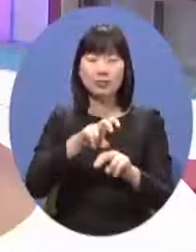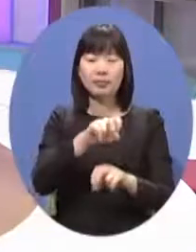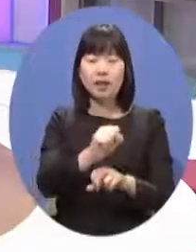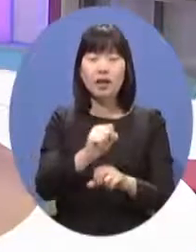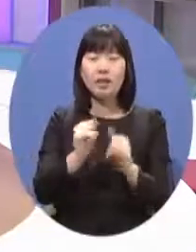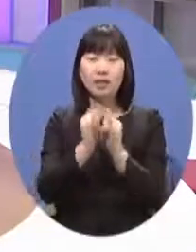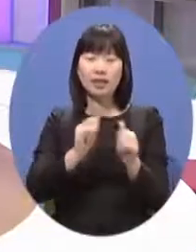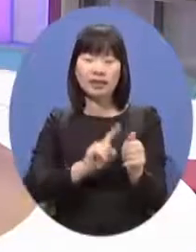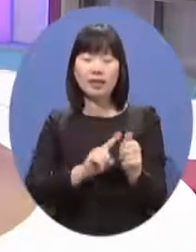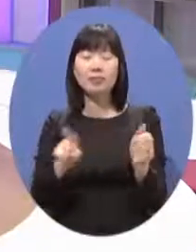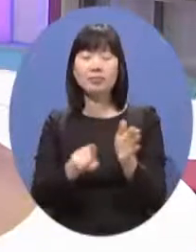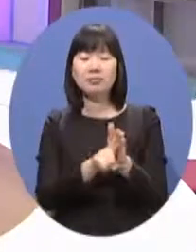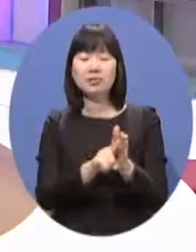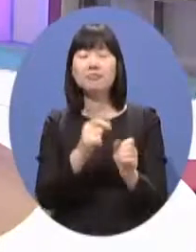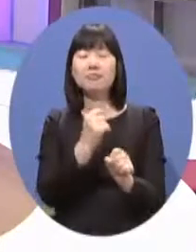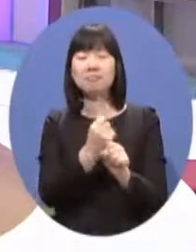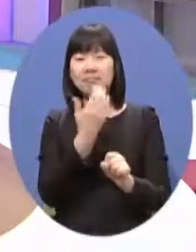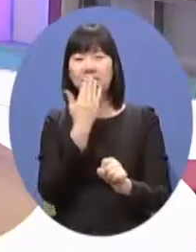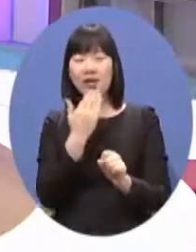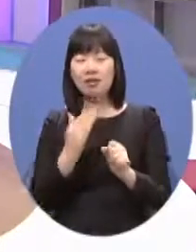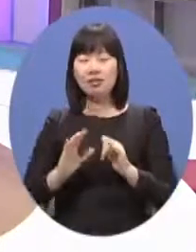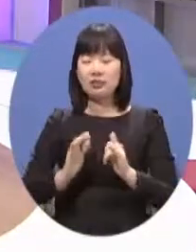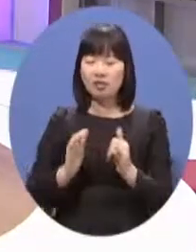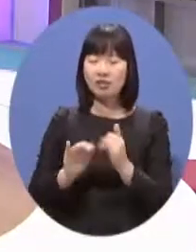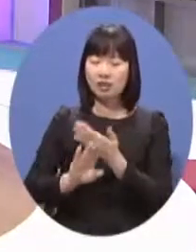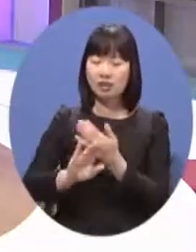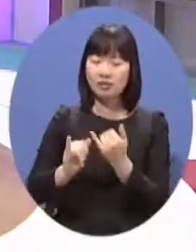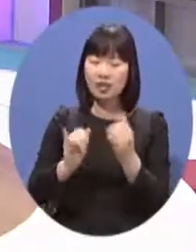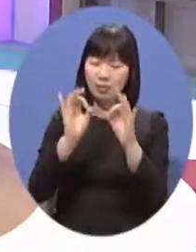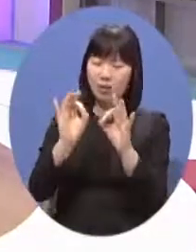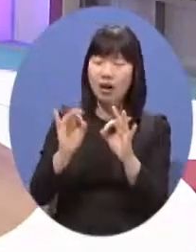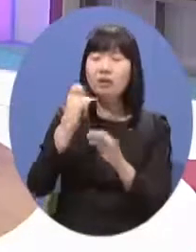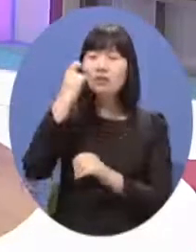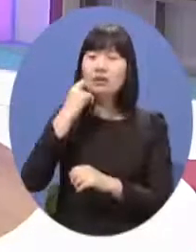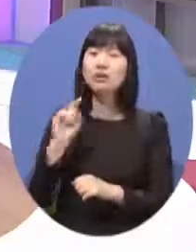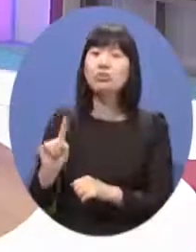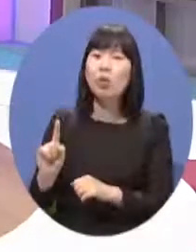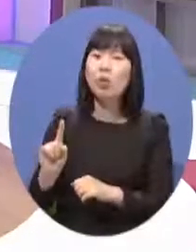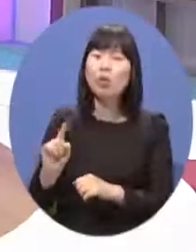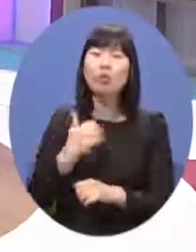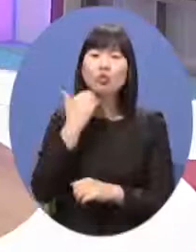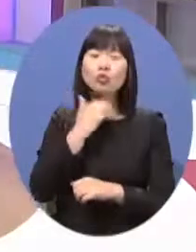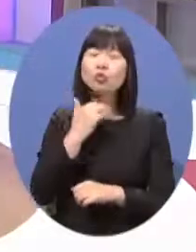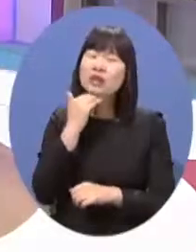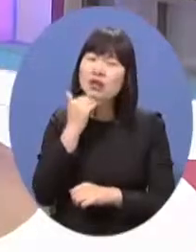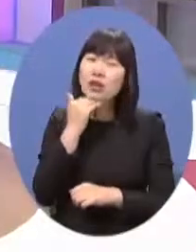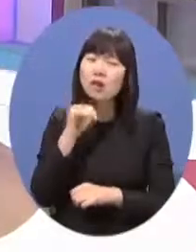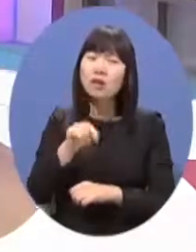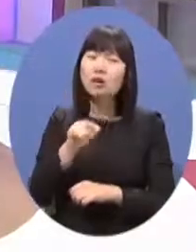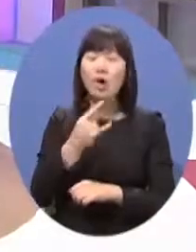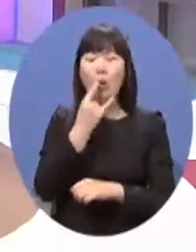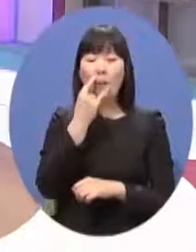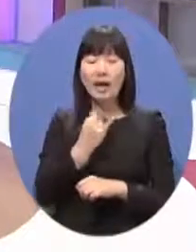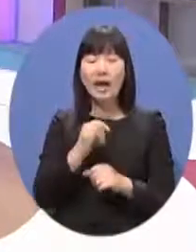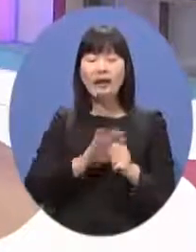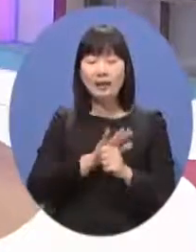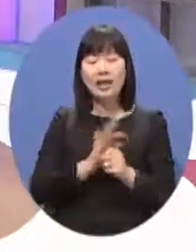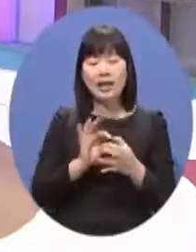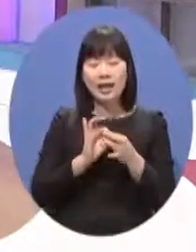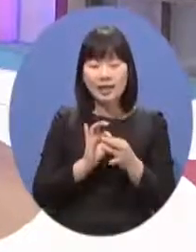형성해주는 그렇죠. 거니까. 세상과 타인에 대해서 내가 어떻게 느껴야 되는지 뭘 기대해야 되는지가 이 시기에